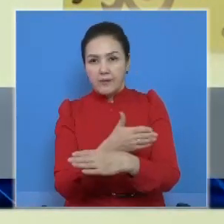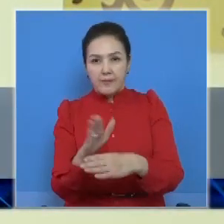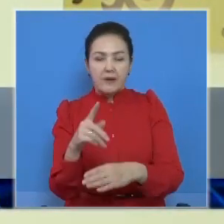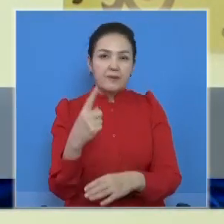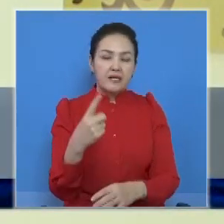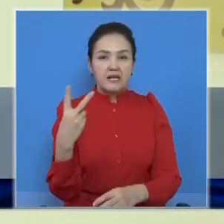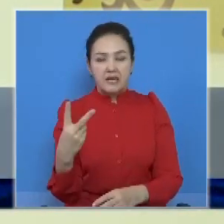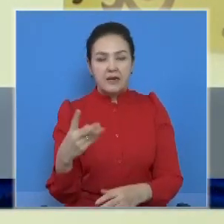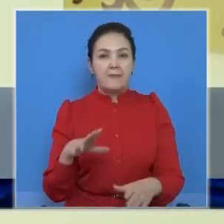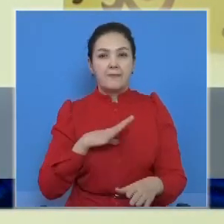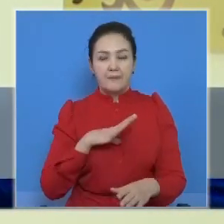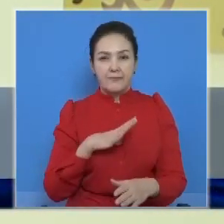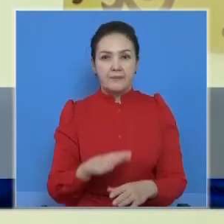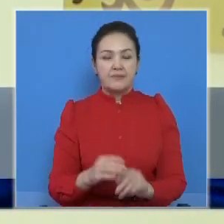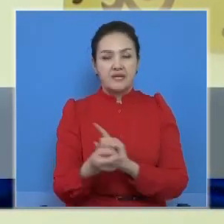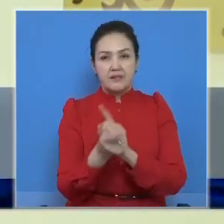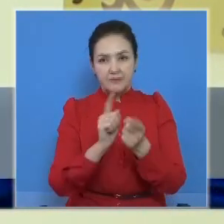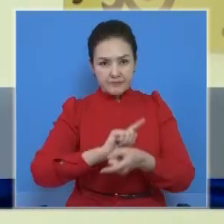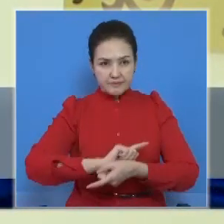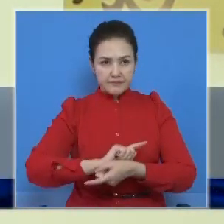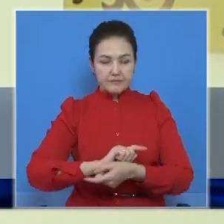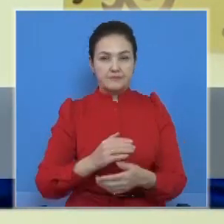екінші смен деп,